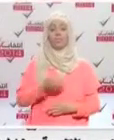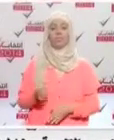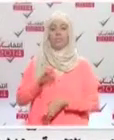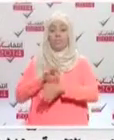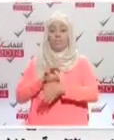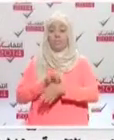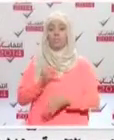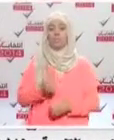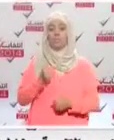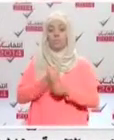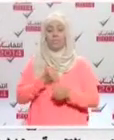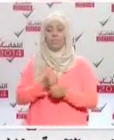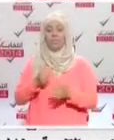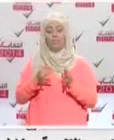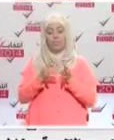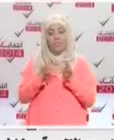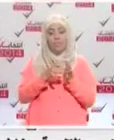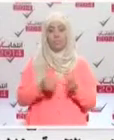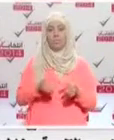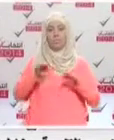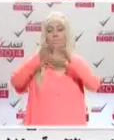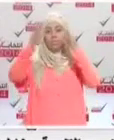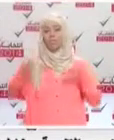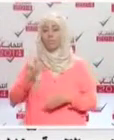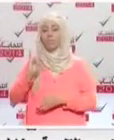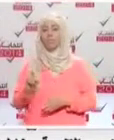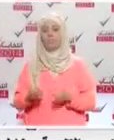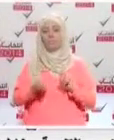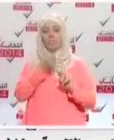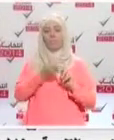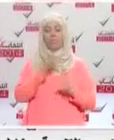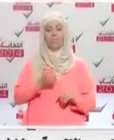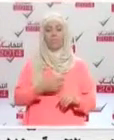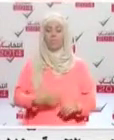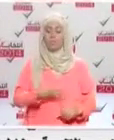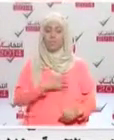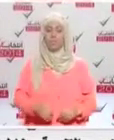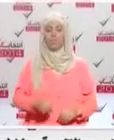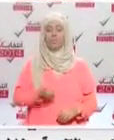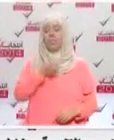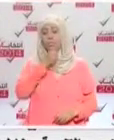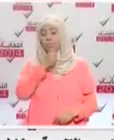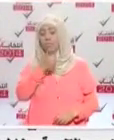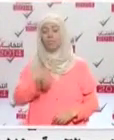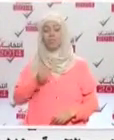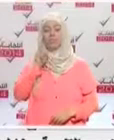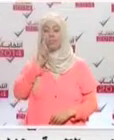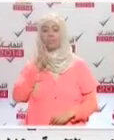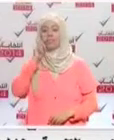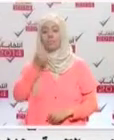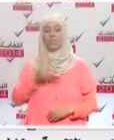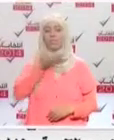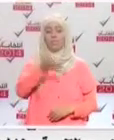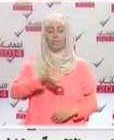طبيب نخدم في الحمامات، صاحب عيادة خاصة، ابن الحاج علي بوقديدة والحاجة عيشوشة بنت عمرو